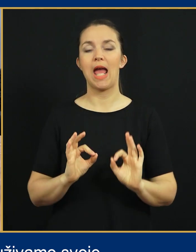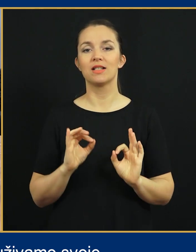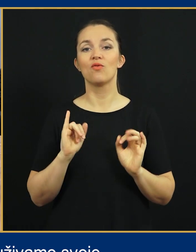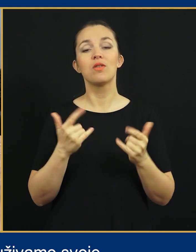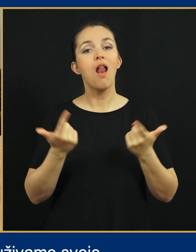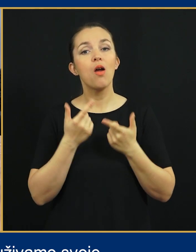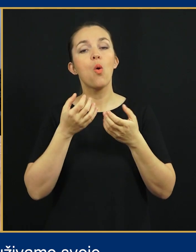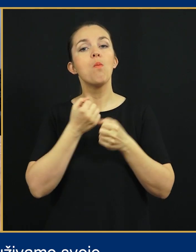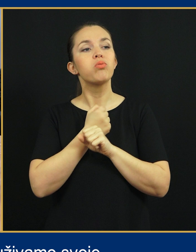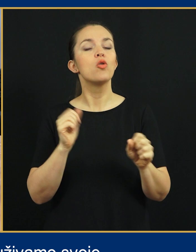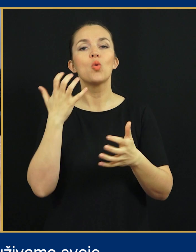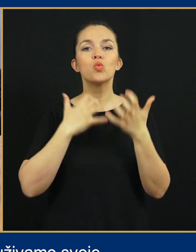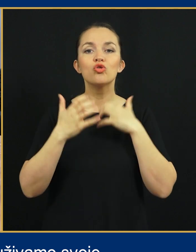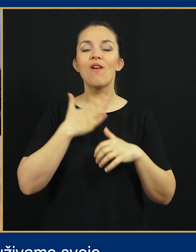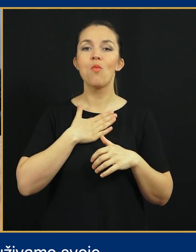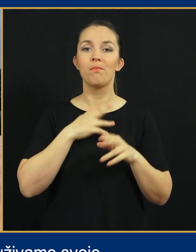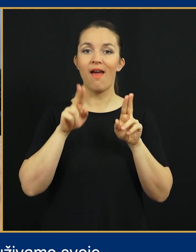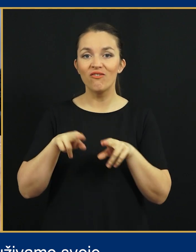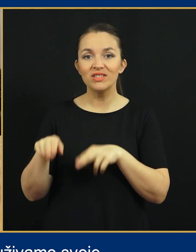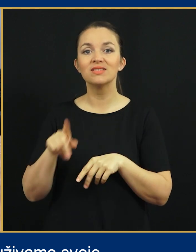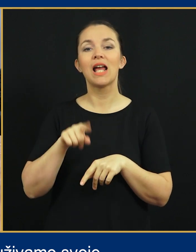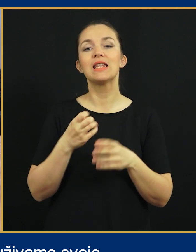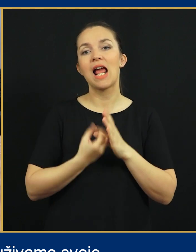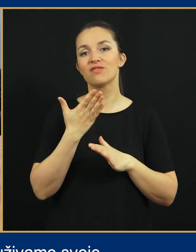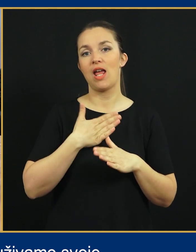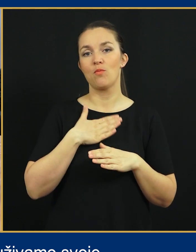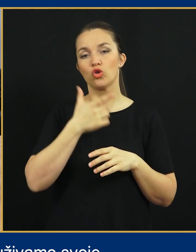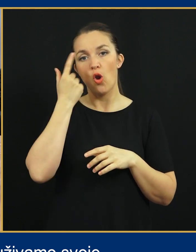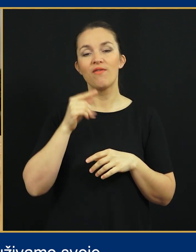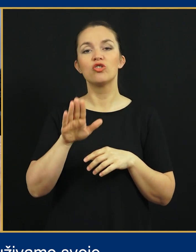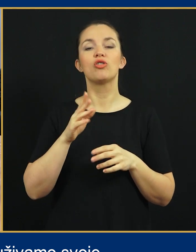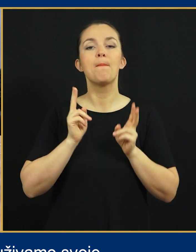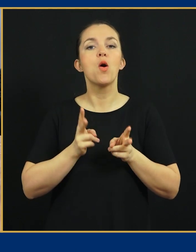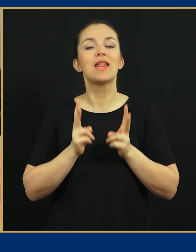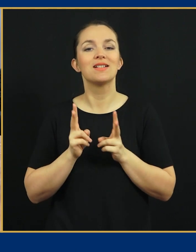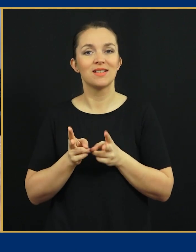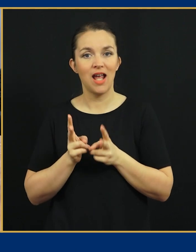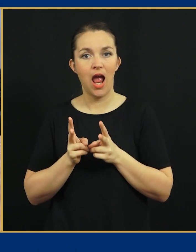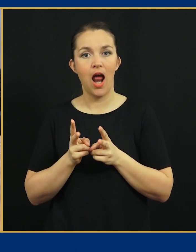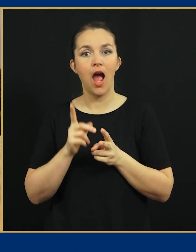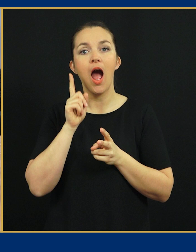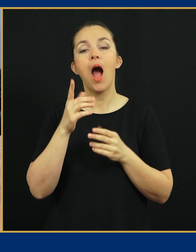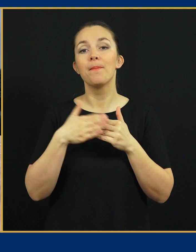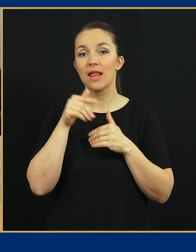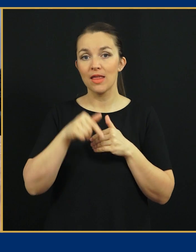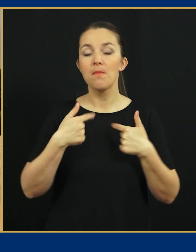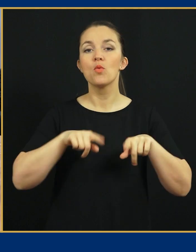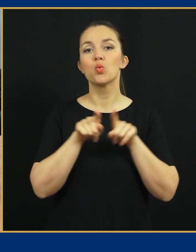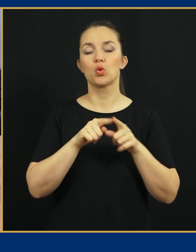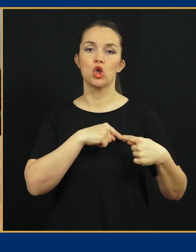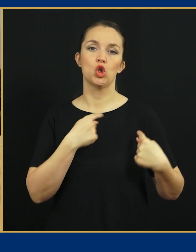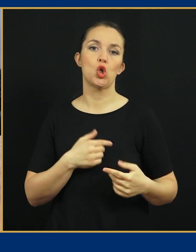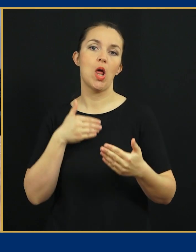lahko prosto uživamo svoje pravice in razvijamo svoje človeške potenciale, a da smo pri tem tudi